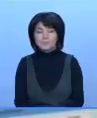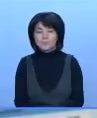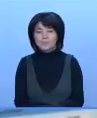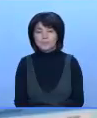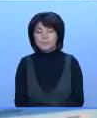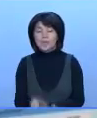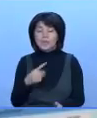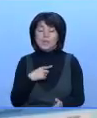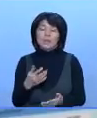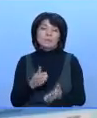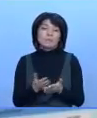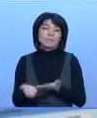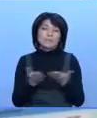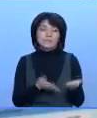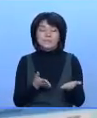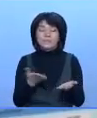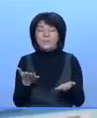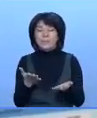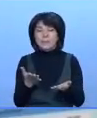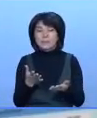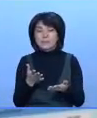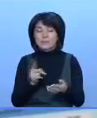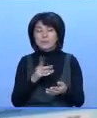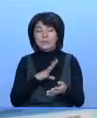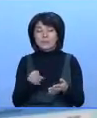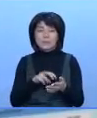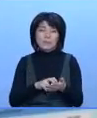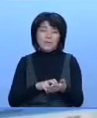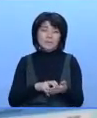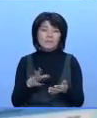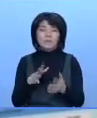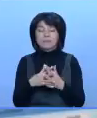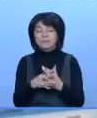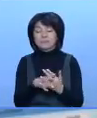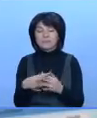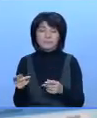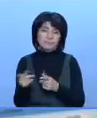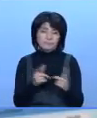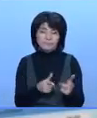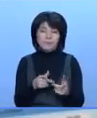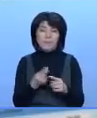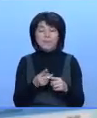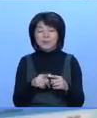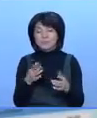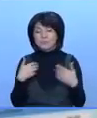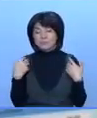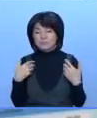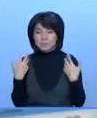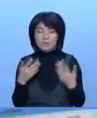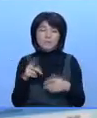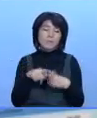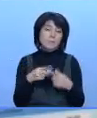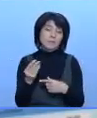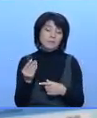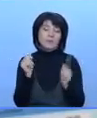Я призываю молодежь не бояться переезжать в село, ведь есть различные программы. К примеру, чтобы заниматься бизнесом, тем же животноводством. По программе «Енбек»